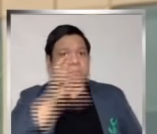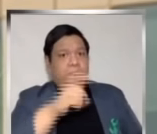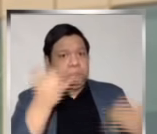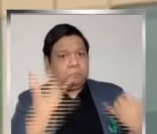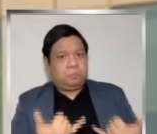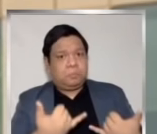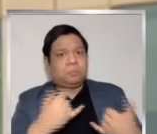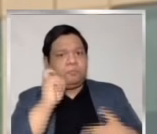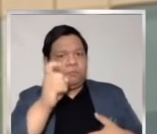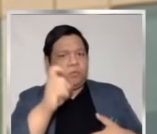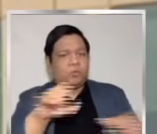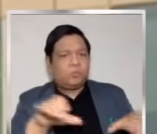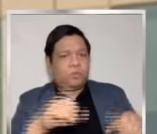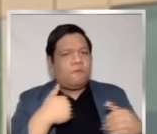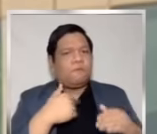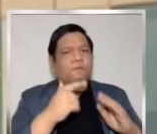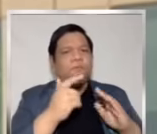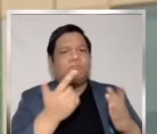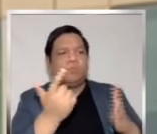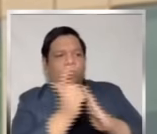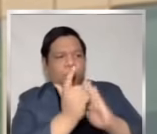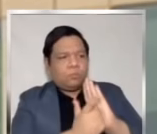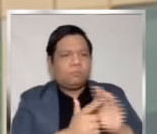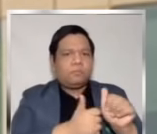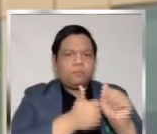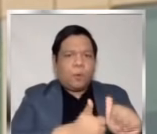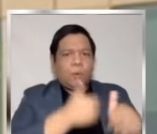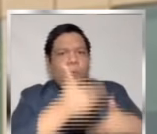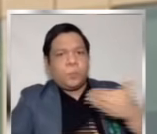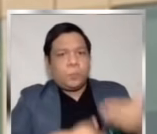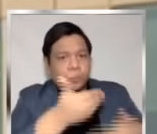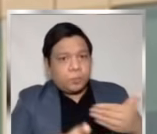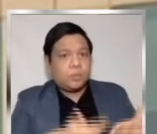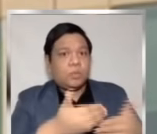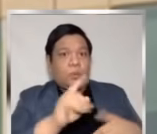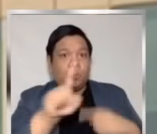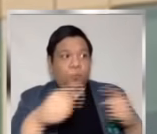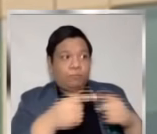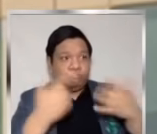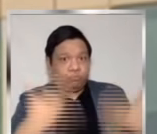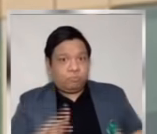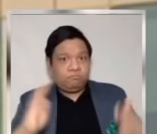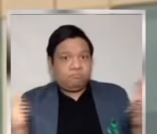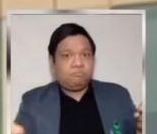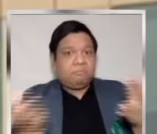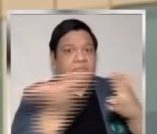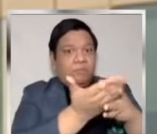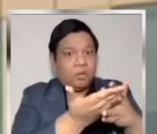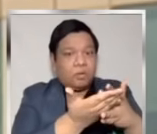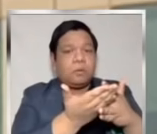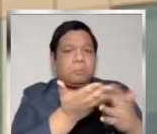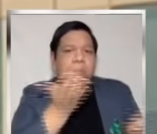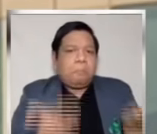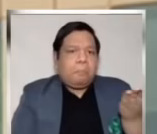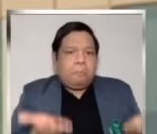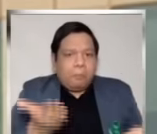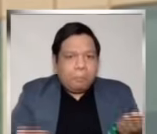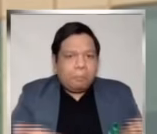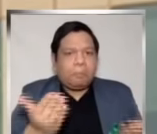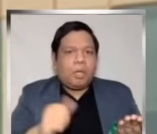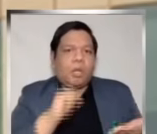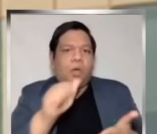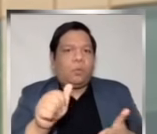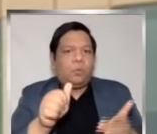legal processes na once it is filed, baka hindi i-implement